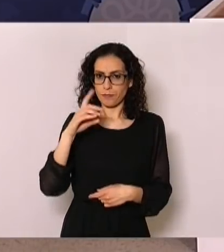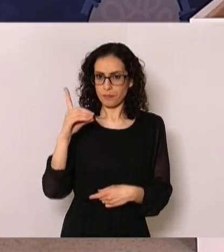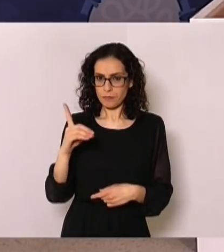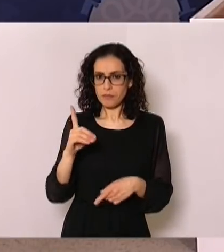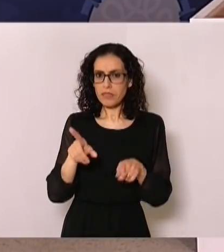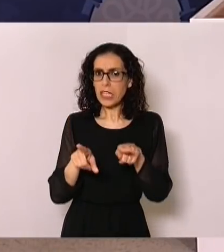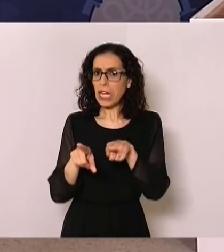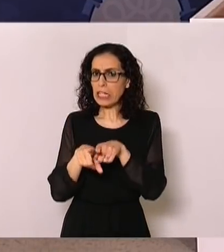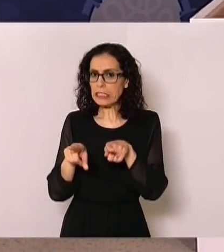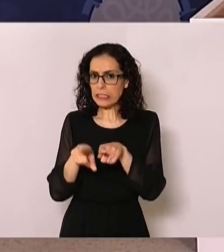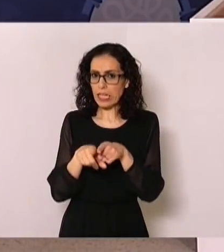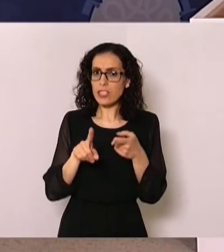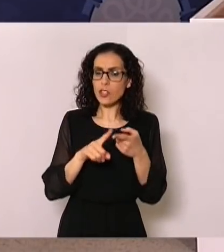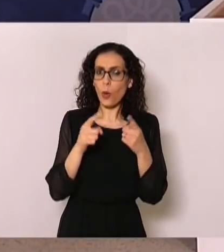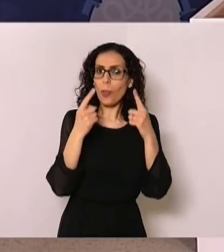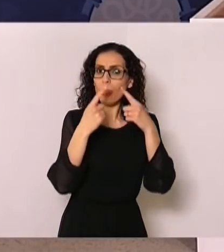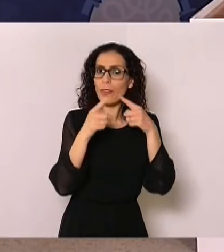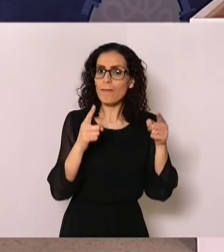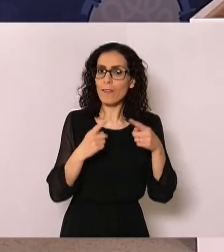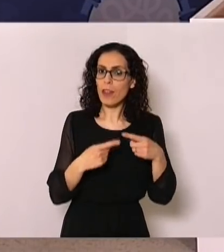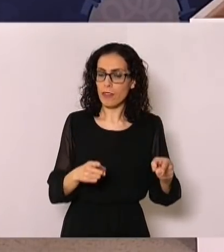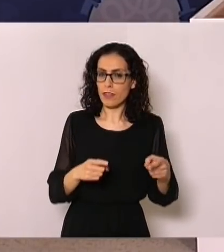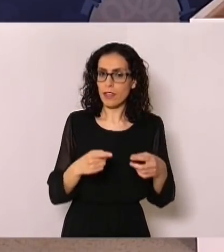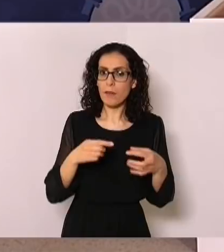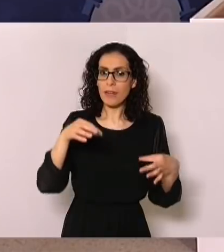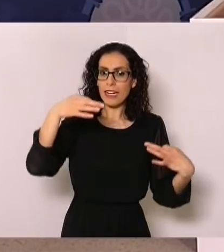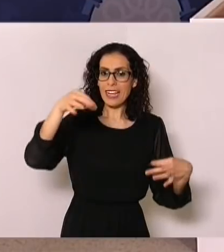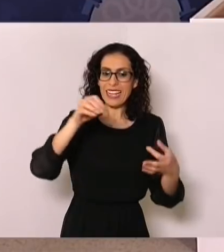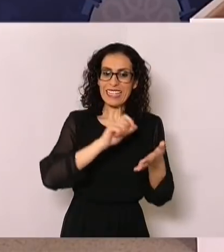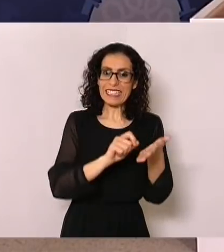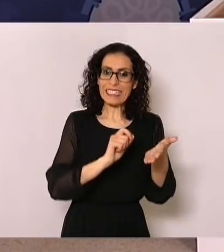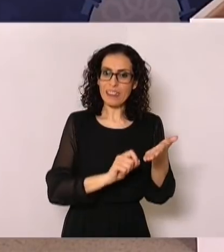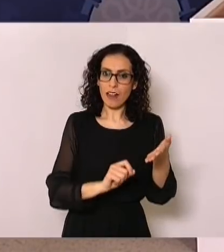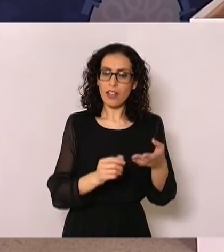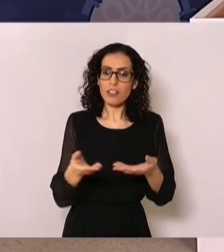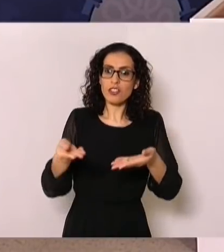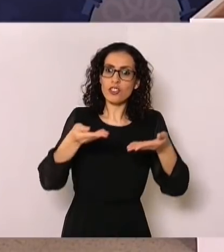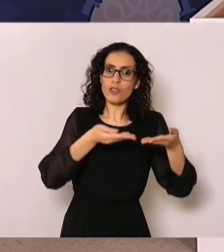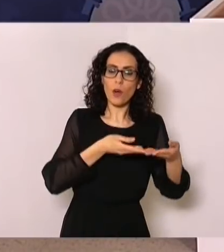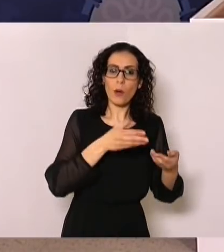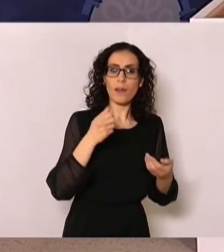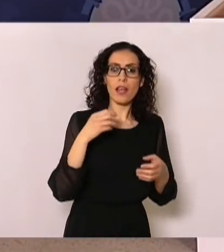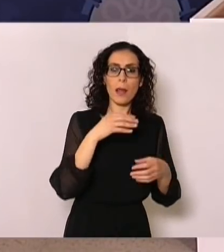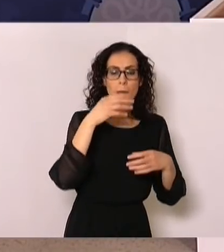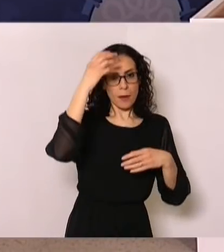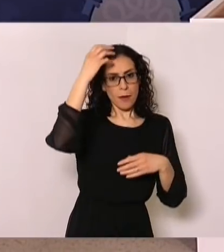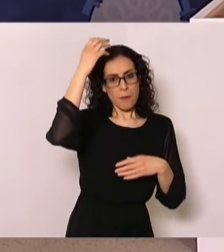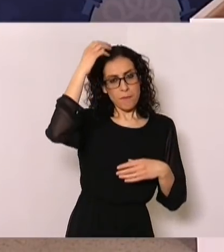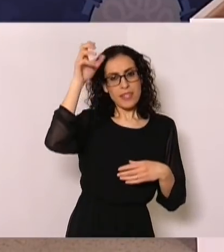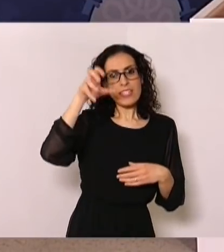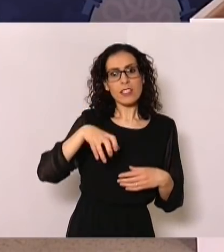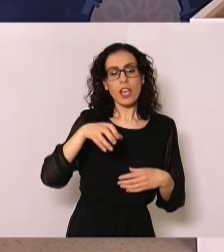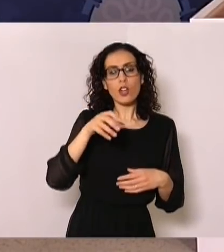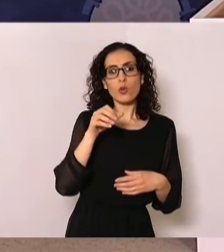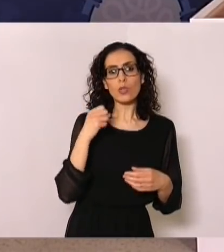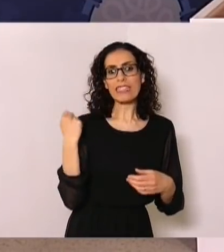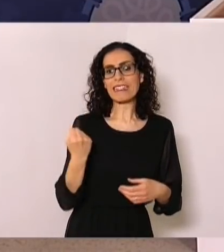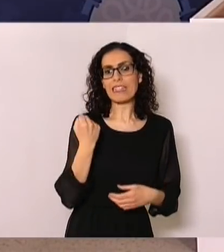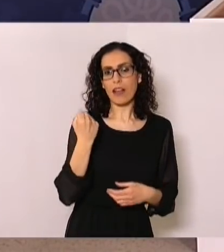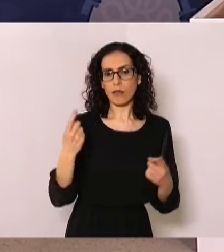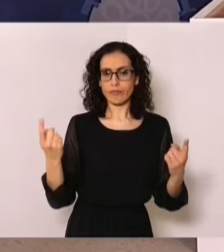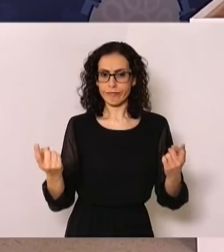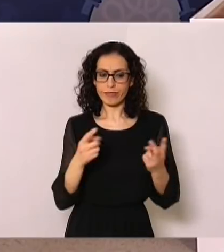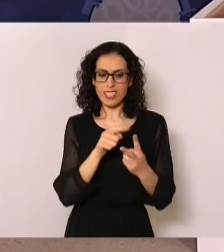jirċievu nies oħra li huma meqjusa bħala vulnerabbli jirċivewha mill-Ministeru tas-Saħħa dik l-ewwel mistoqsija. U